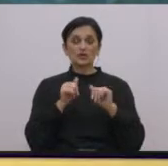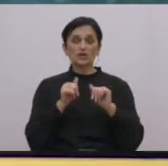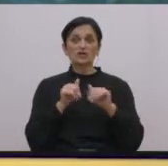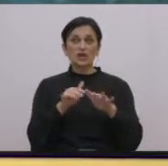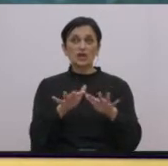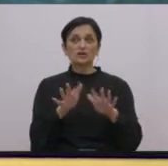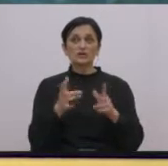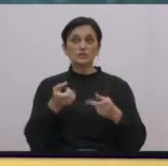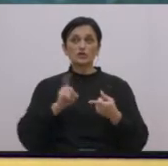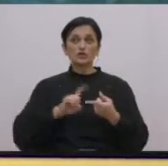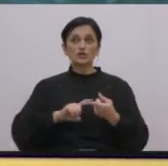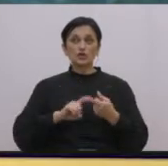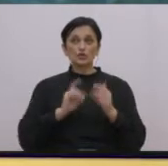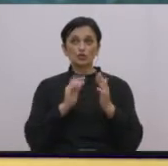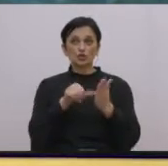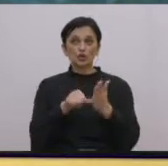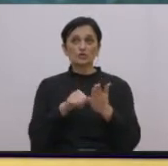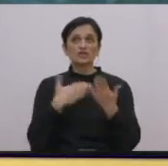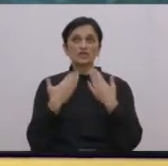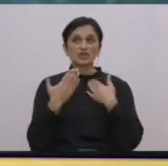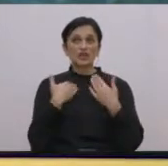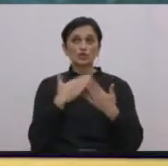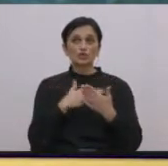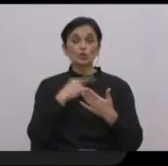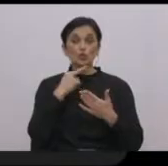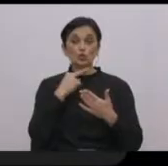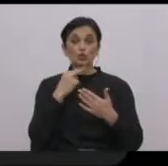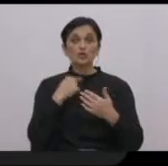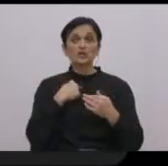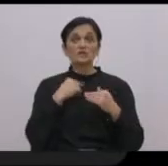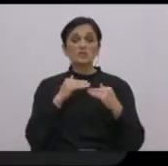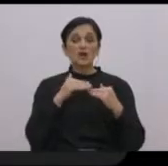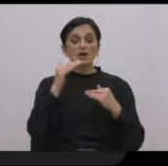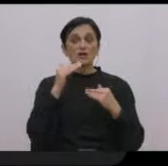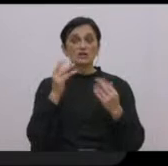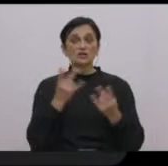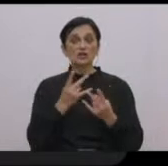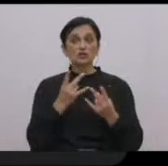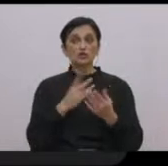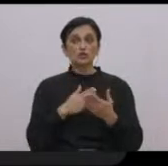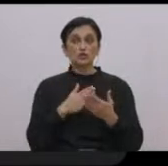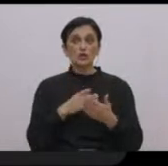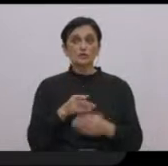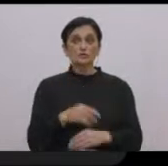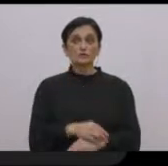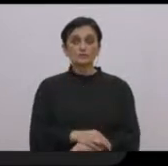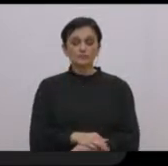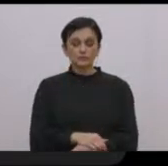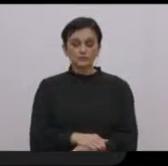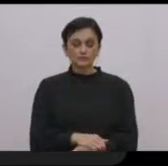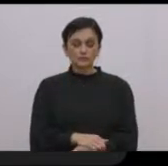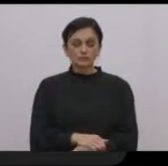ratificatie șesaheb, tot chartot kenchis hevs regim. Ora treba, magali, corumi aris sacerevis.